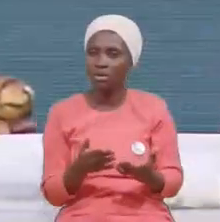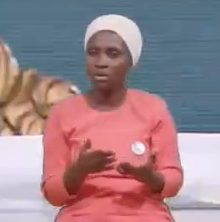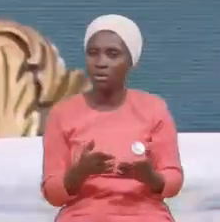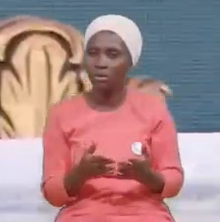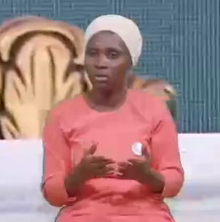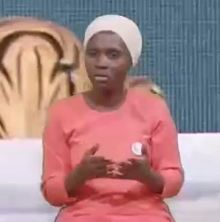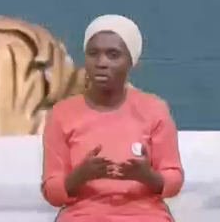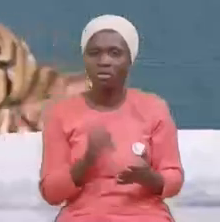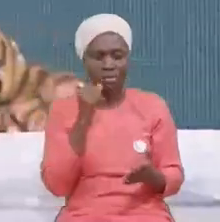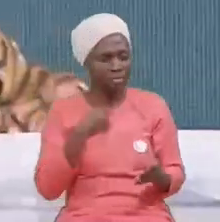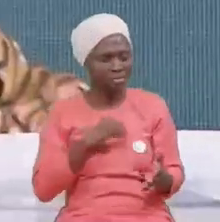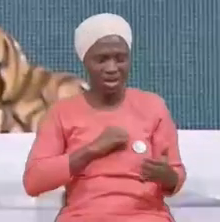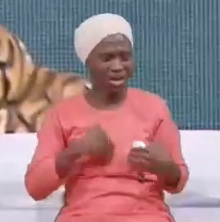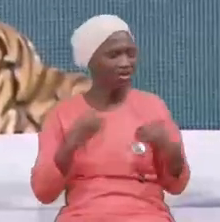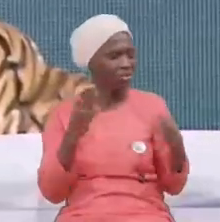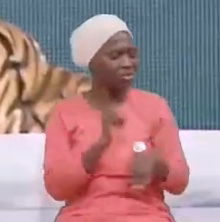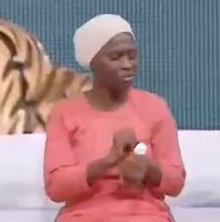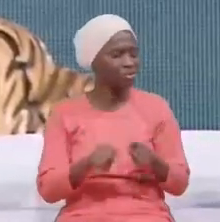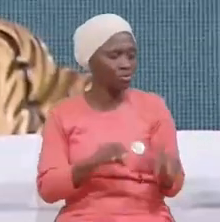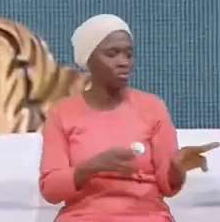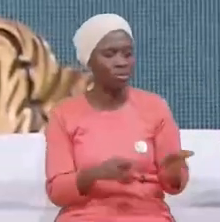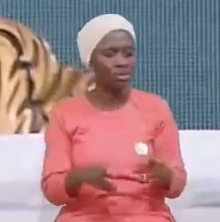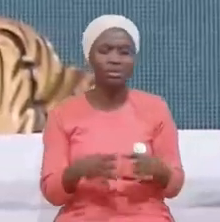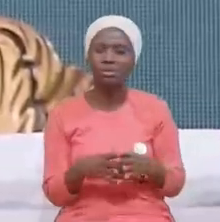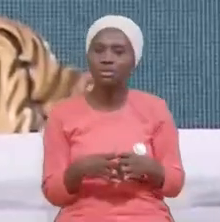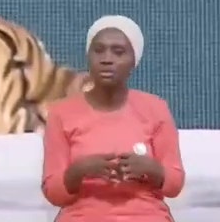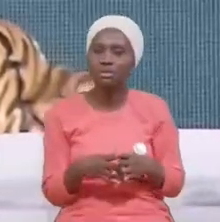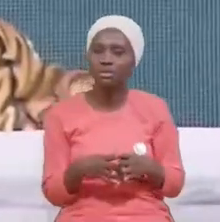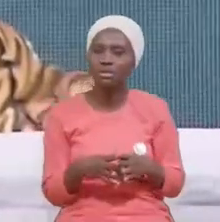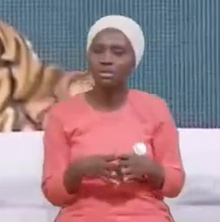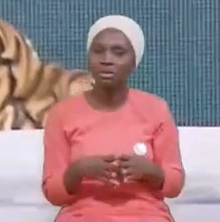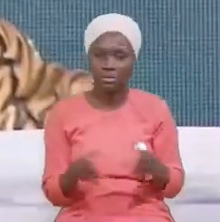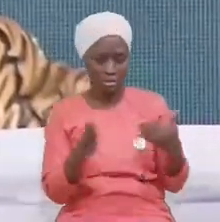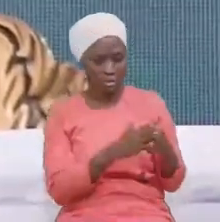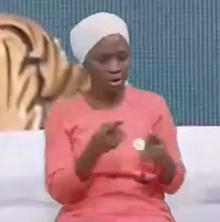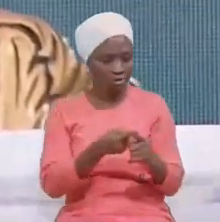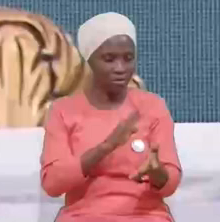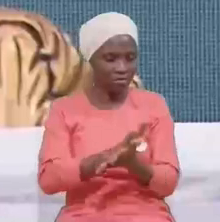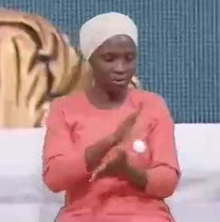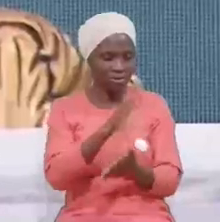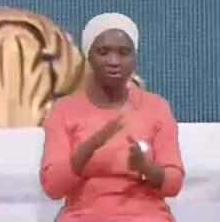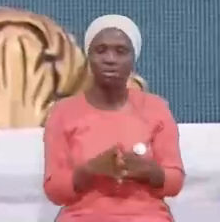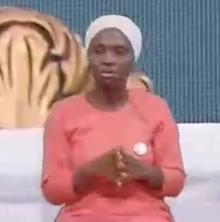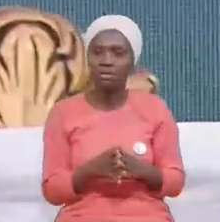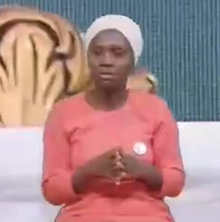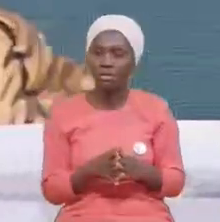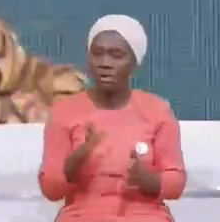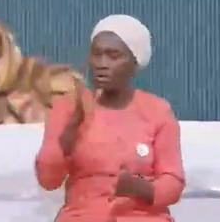Ah, ce n'est pas moi, j'ai déjà beaucoup à faire. Je suis revenu de l'école.